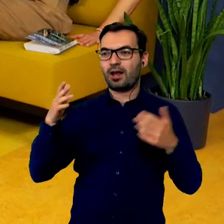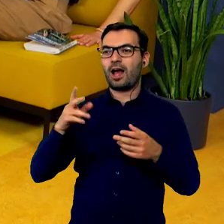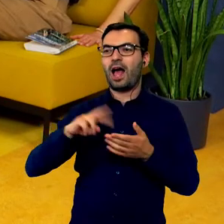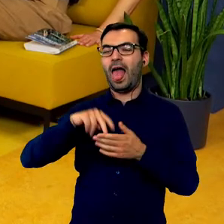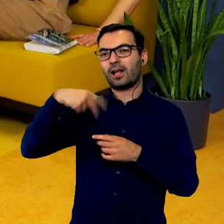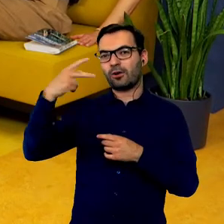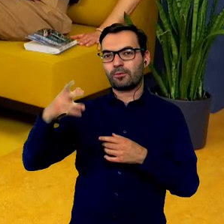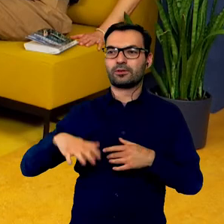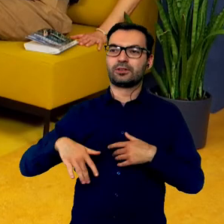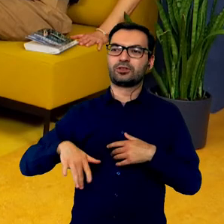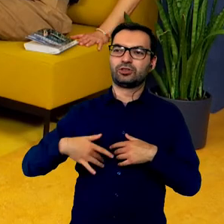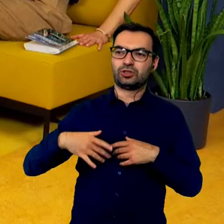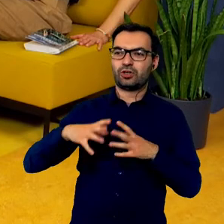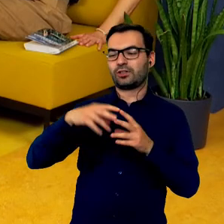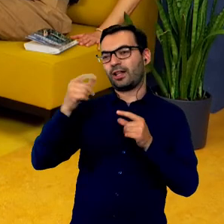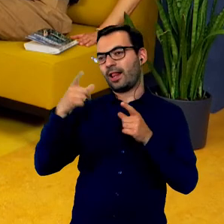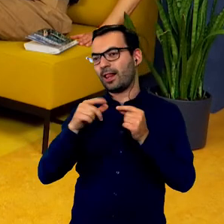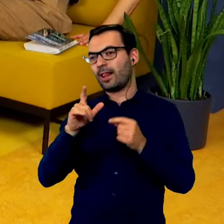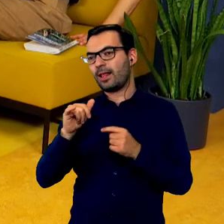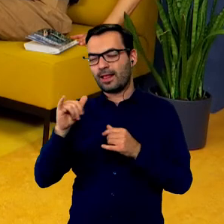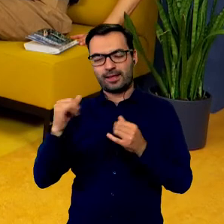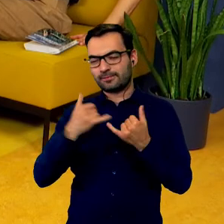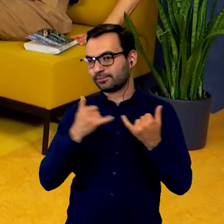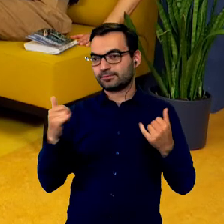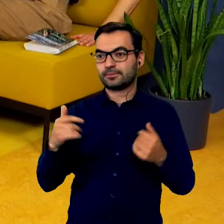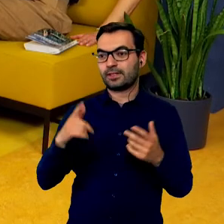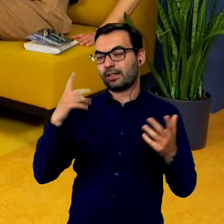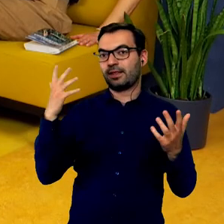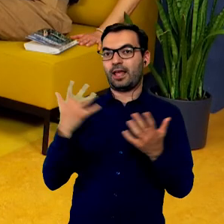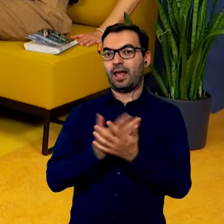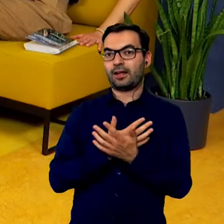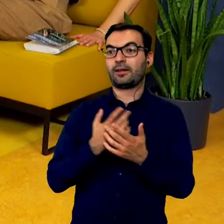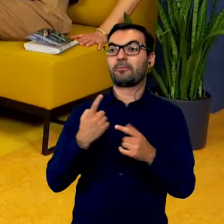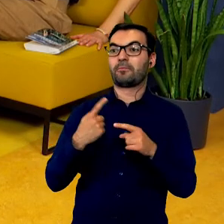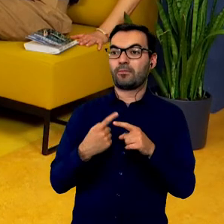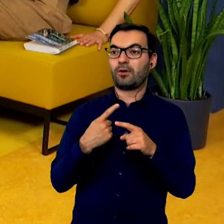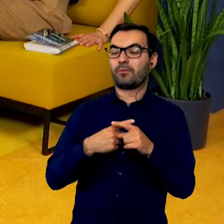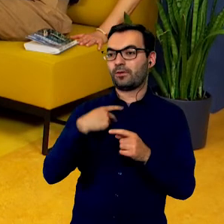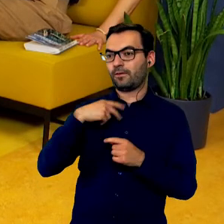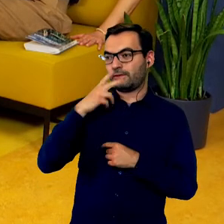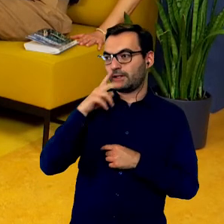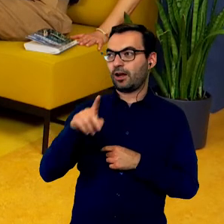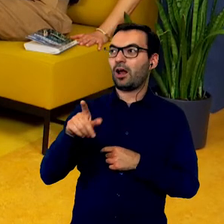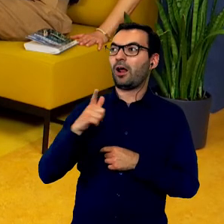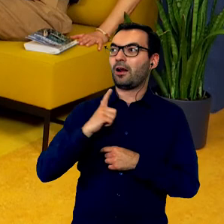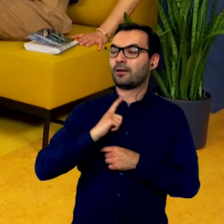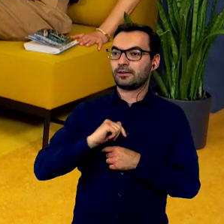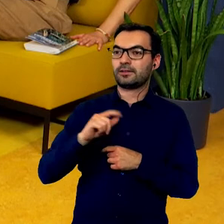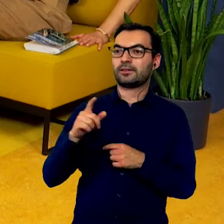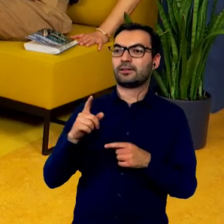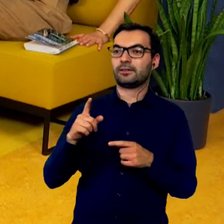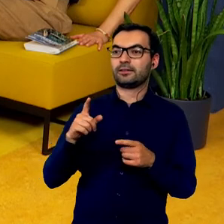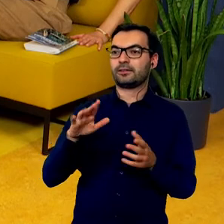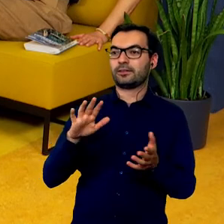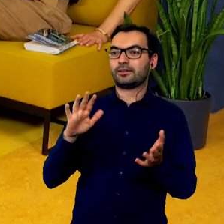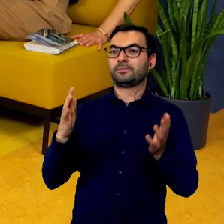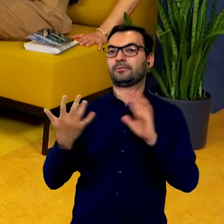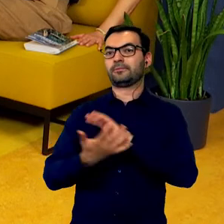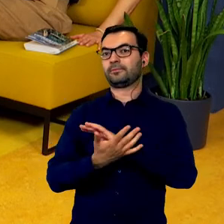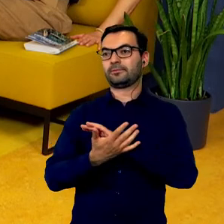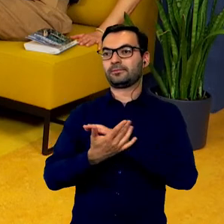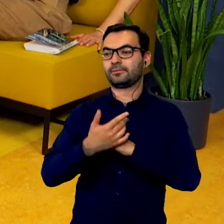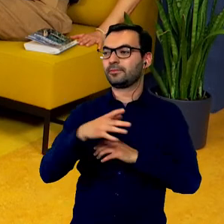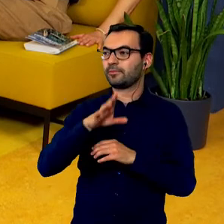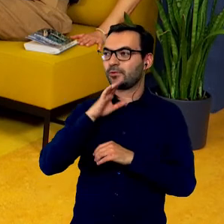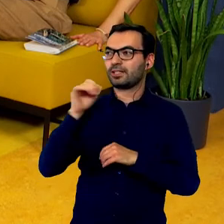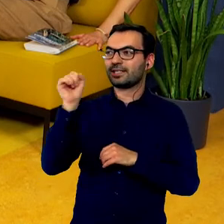akrobaci, książę z liliami, te freski z Knossos. Nagle powoli się widzi jak gdyby cień tego i drugą stronę, że